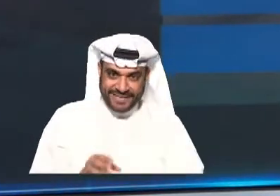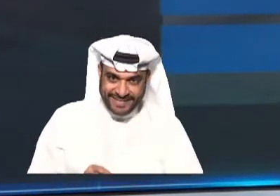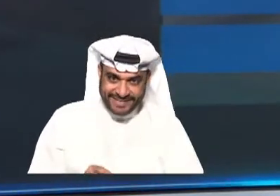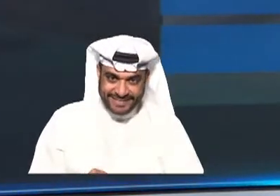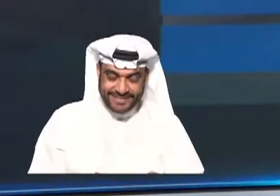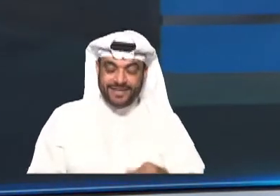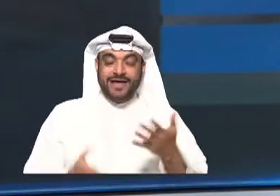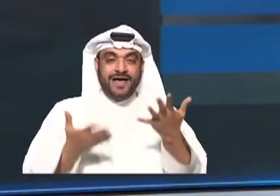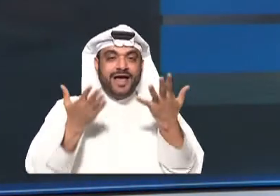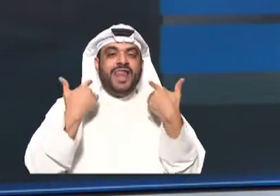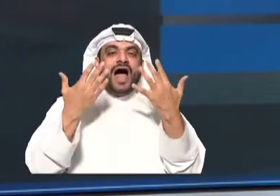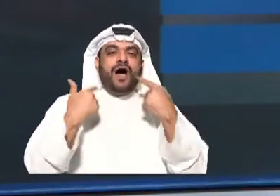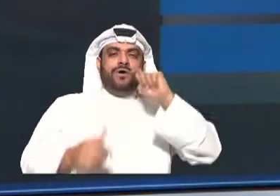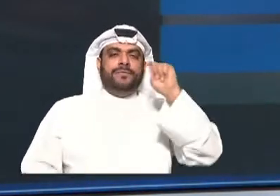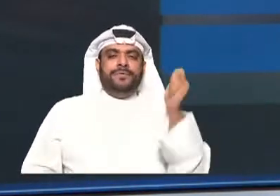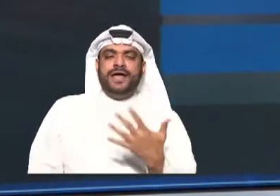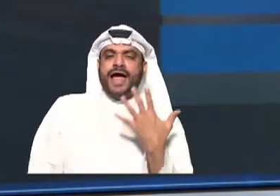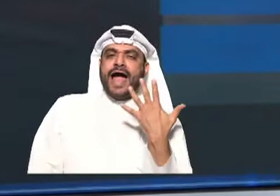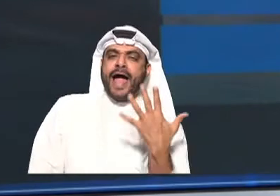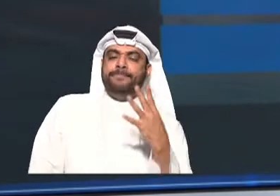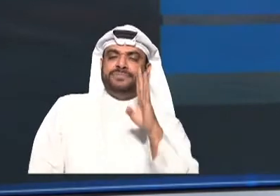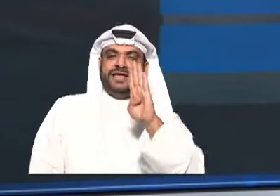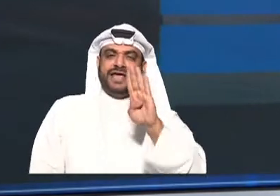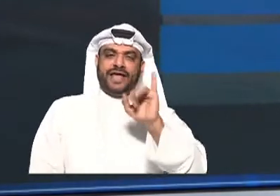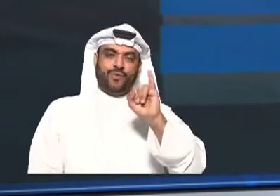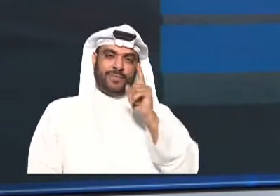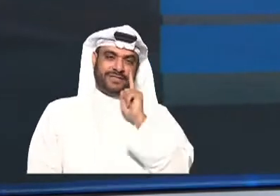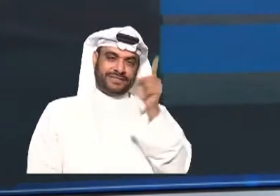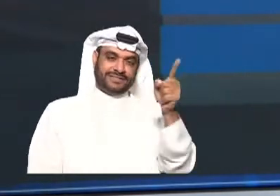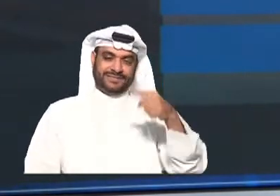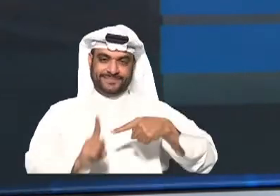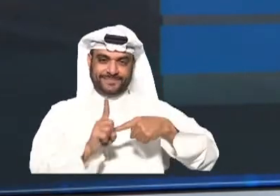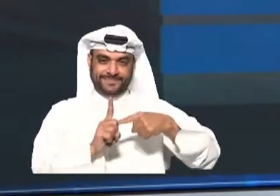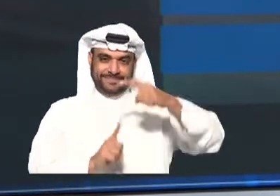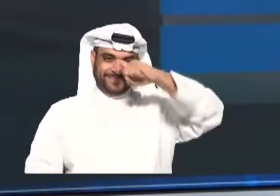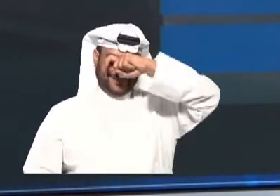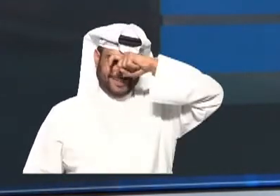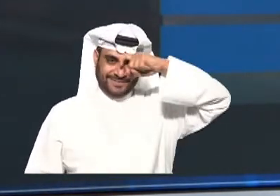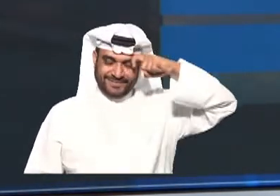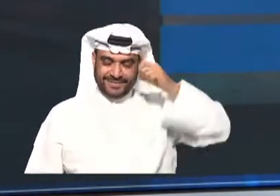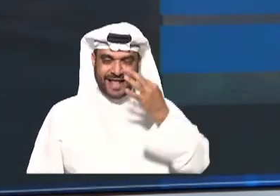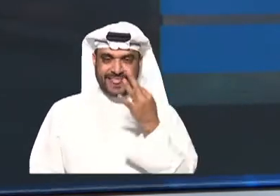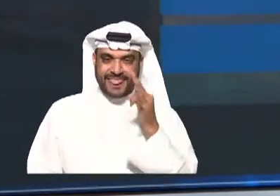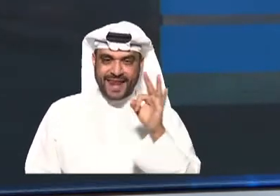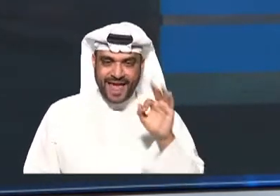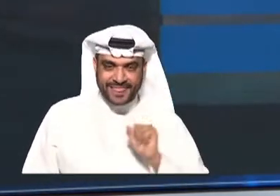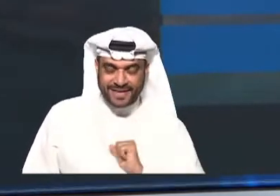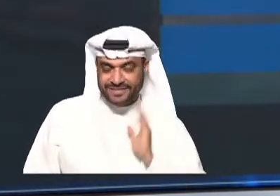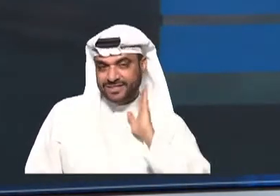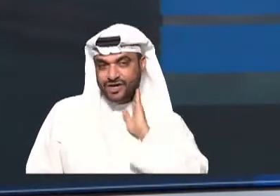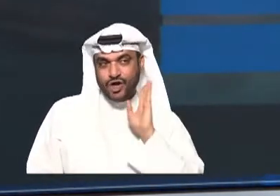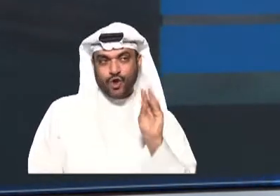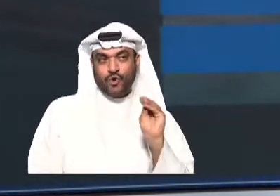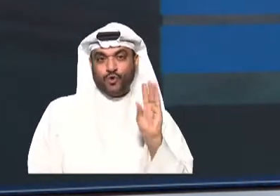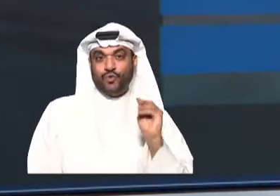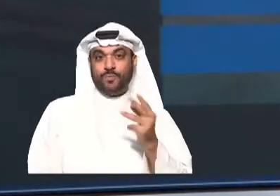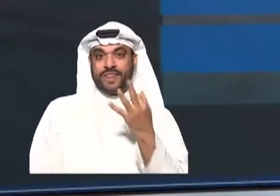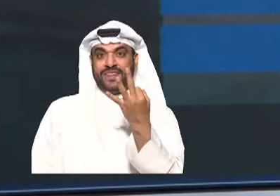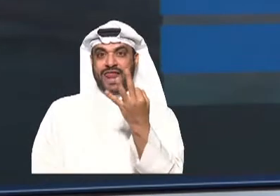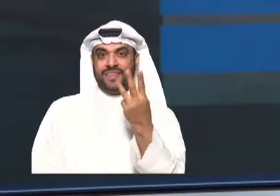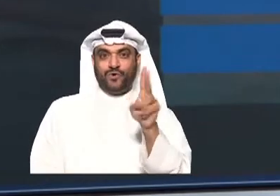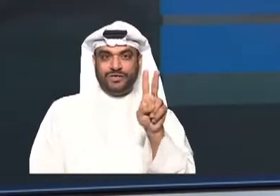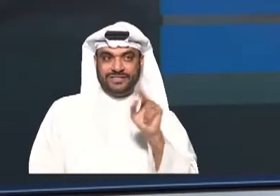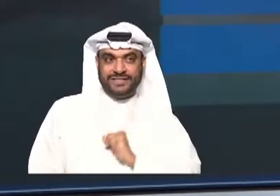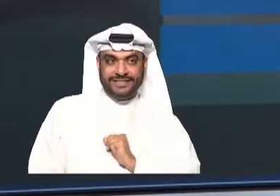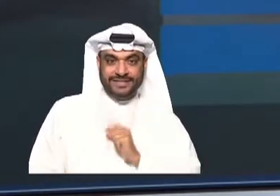5 كيلومتر في الساعة. درجة الحرارة الحالية 30 درجة مئوية، الرطوبة النسبية 23%، والرؤية الأفقية ممتازة